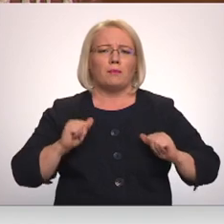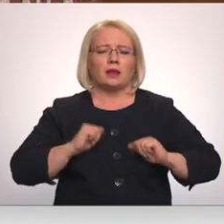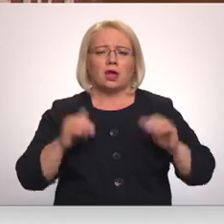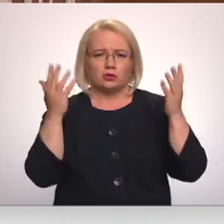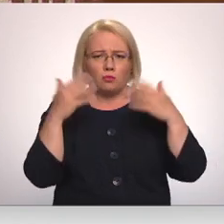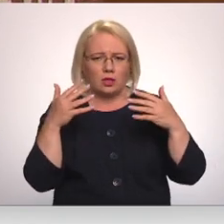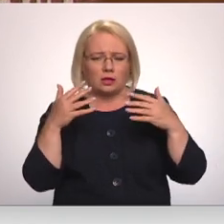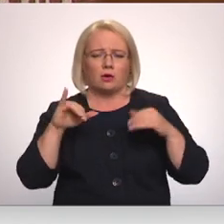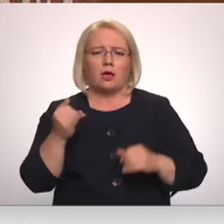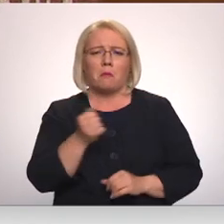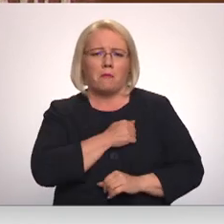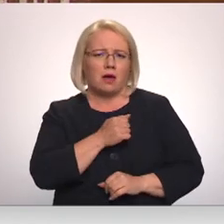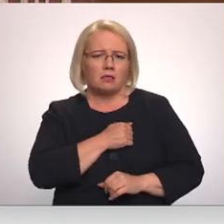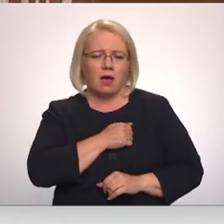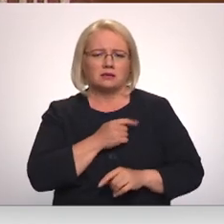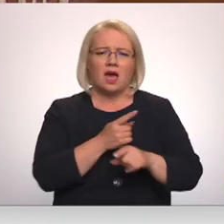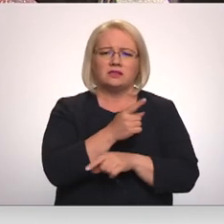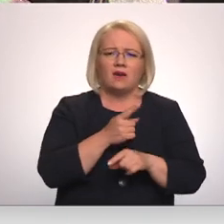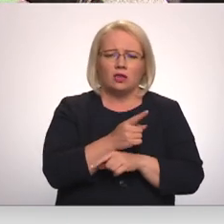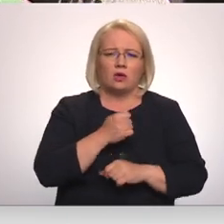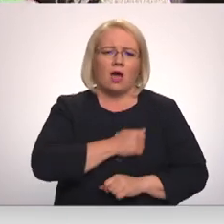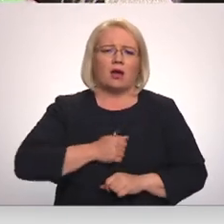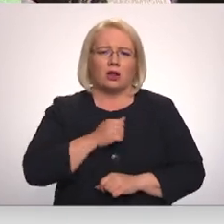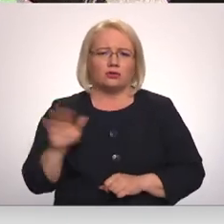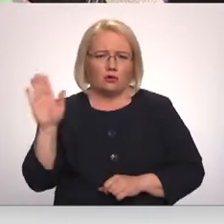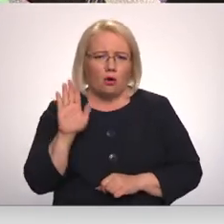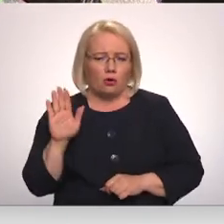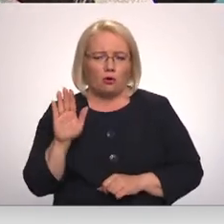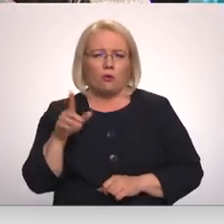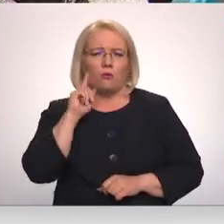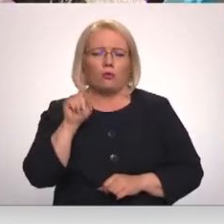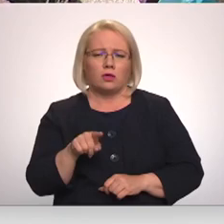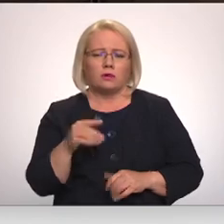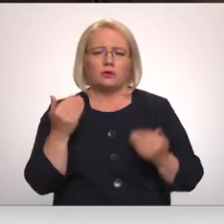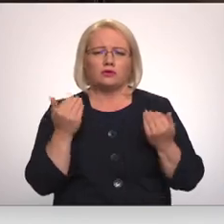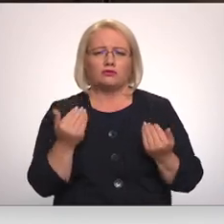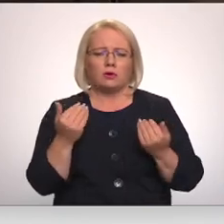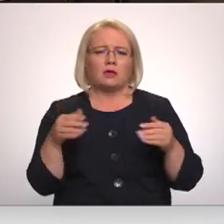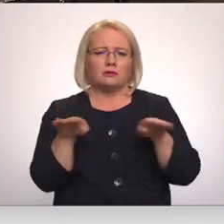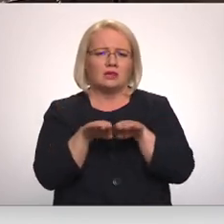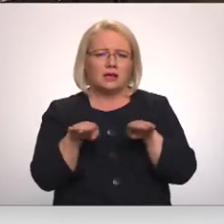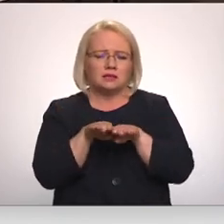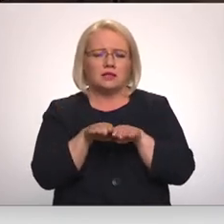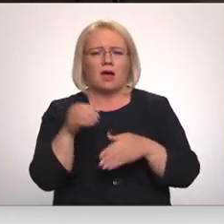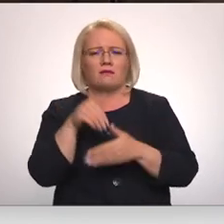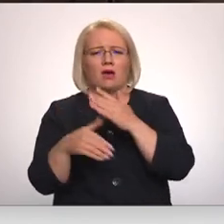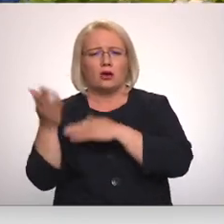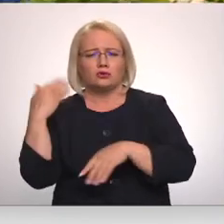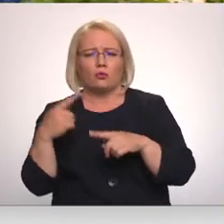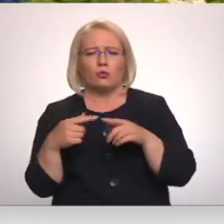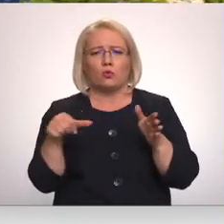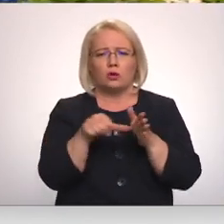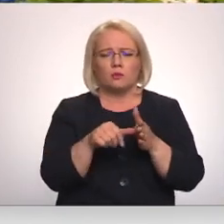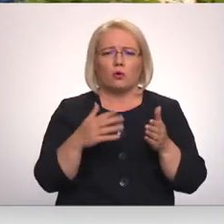tā baidās aizvainot agresoru. Un neizbēgami šodien tika vilktas paralēles ar vēsturi un noziegumiem,